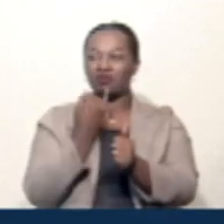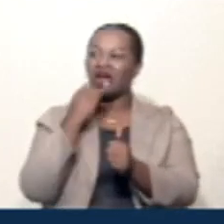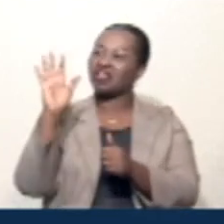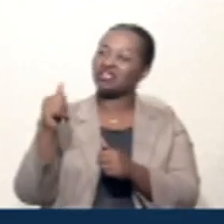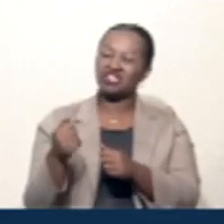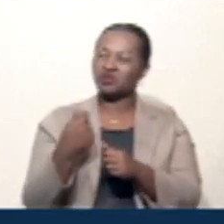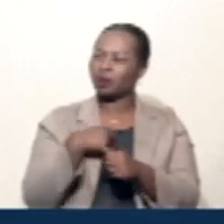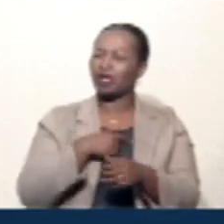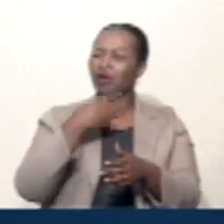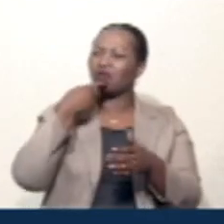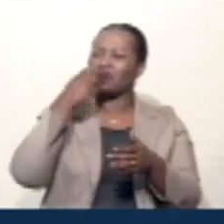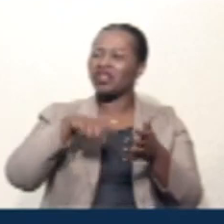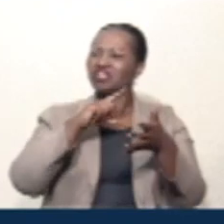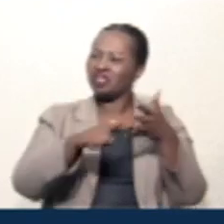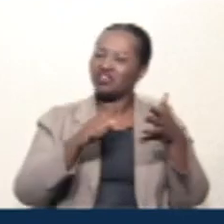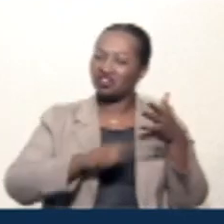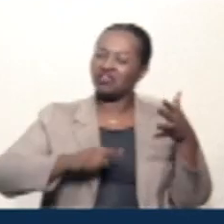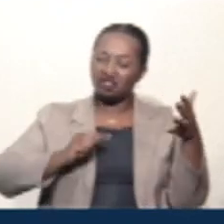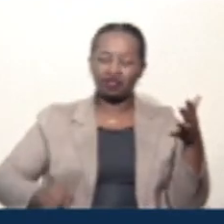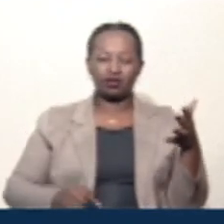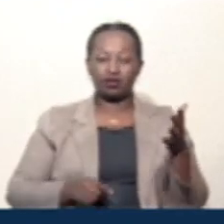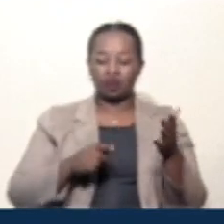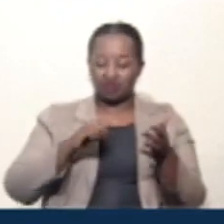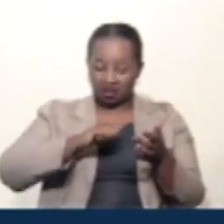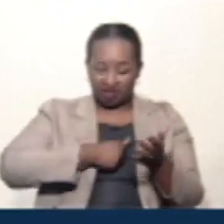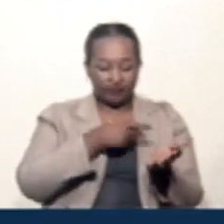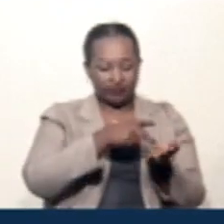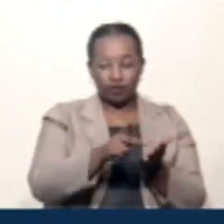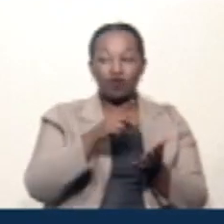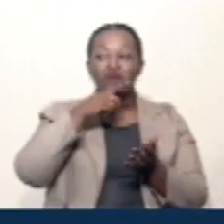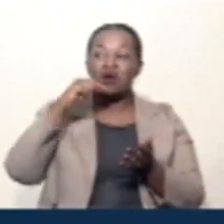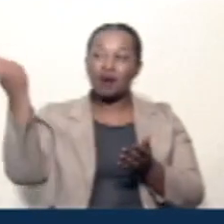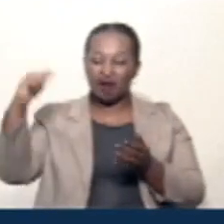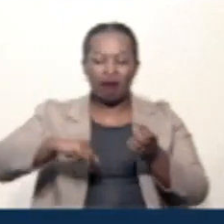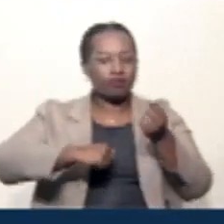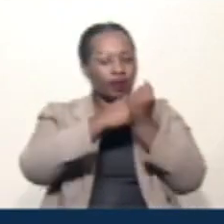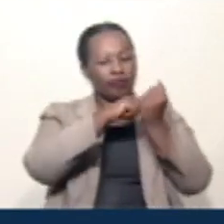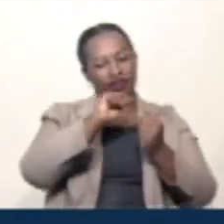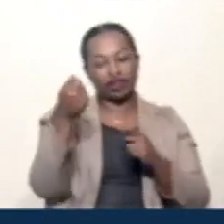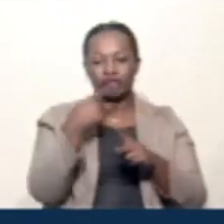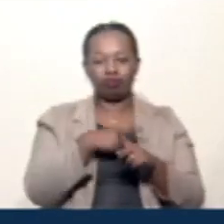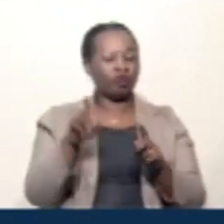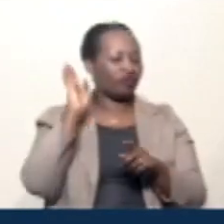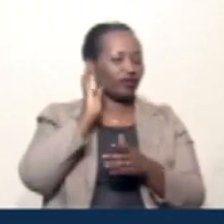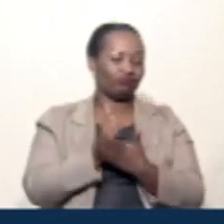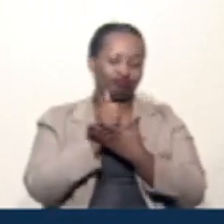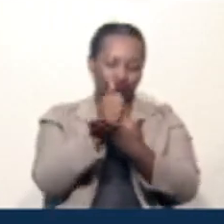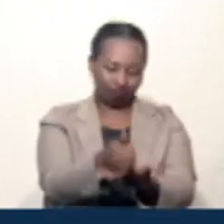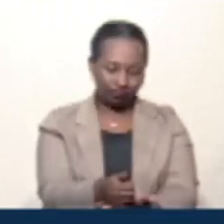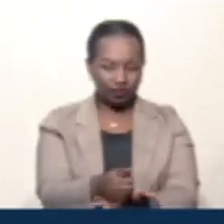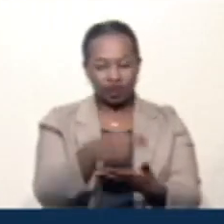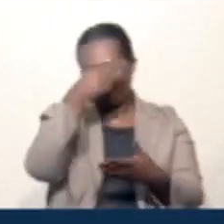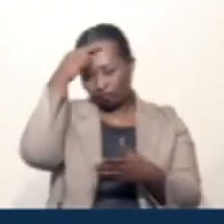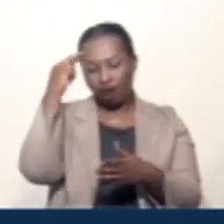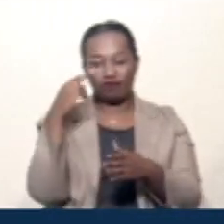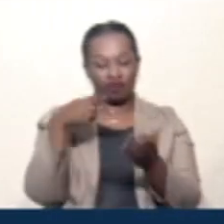zaribe ngo hari ibyo turi kubura, urakiburuka ukakigura, umugabo nawe yaza kunganira ibisigaye, ariko urumva ko hari icyo byafashije kubera ya